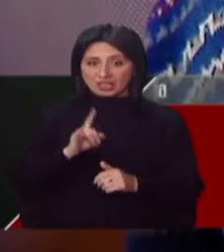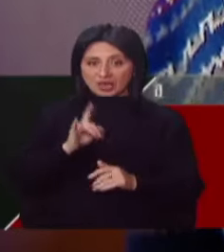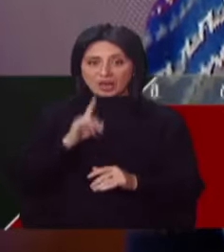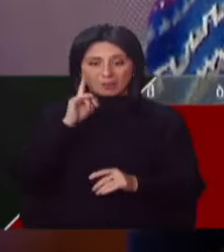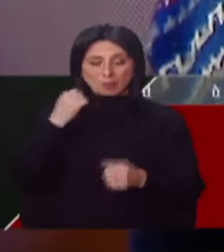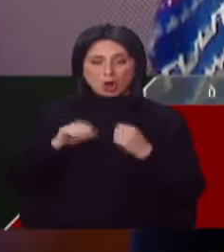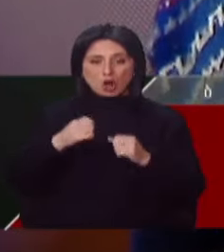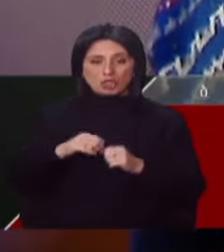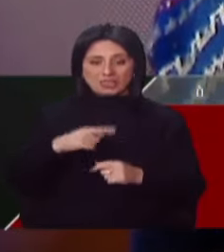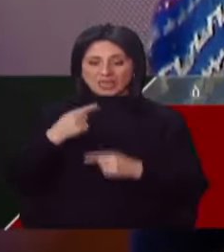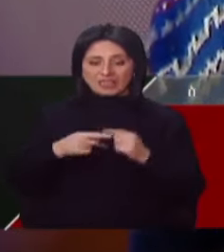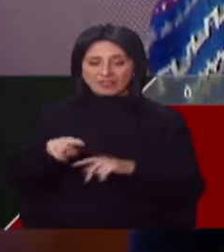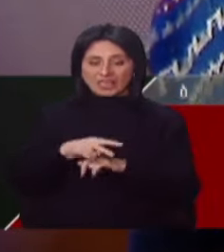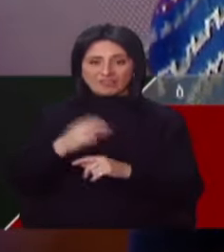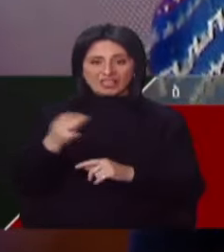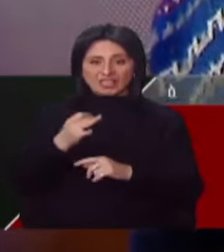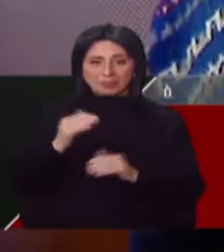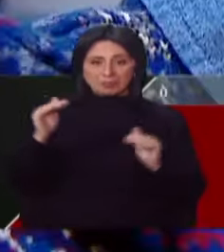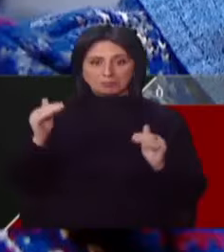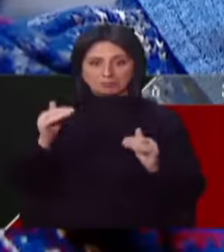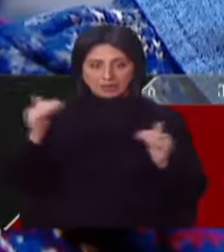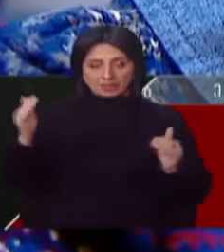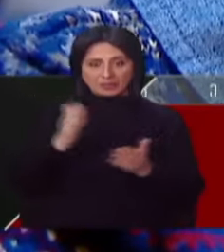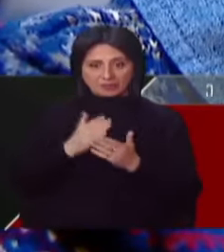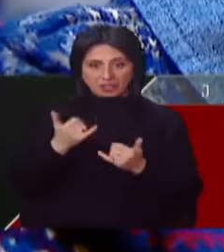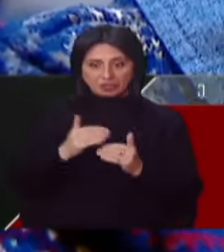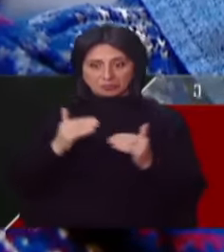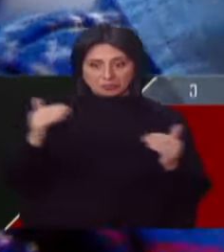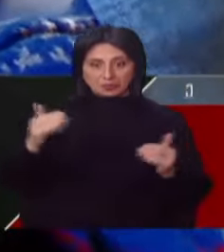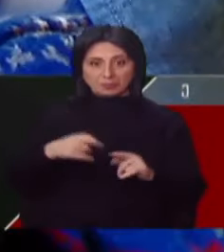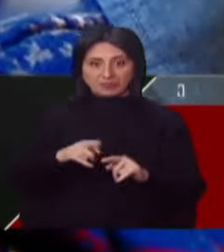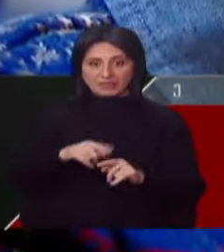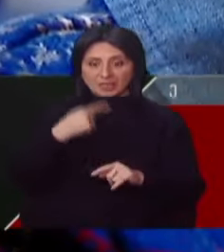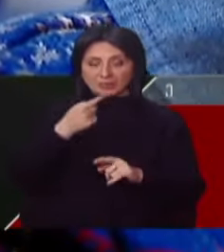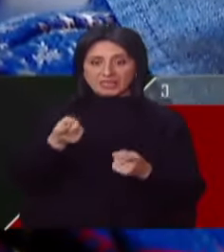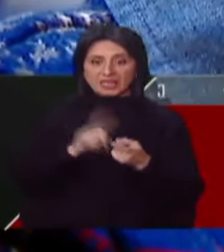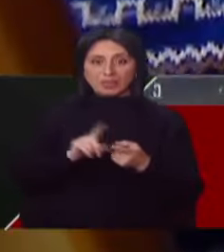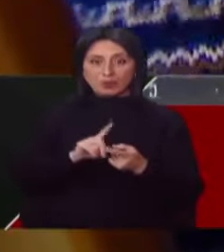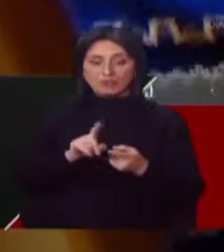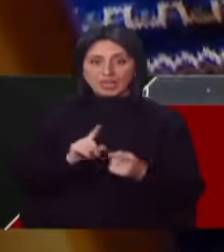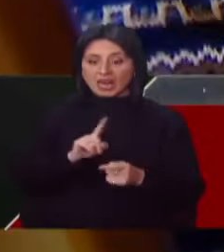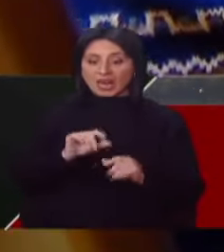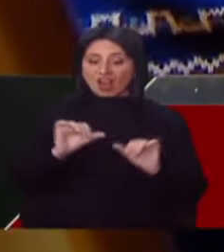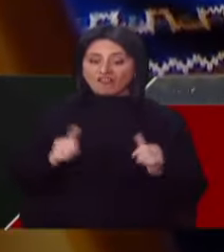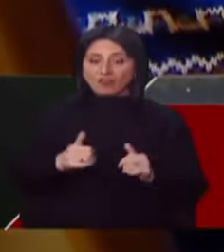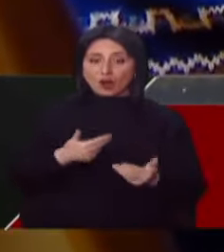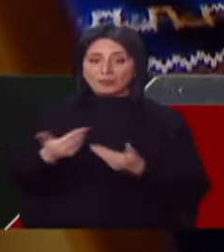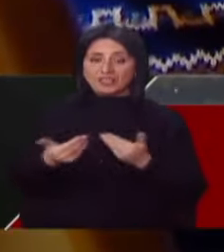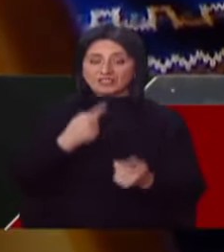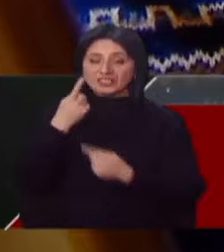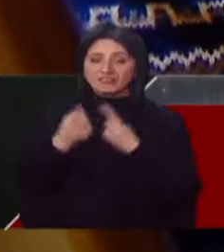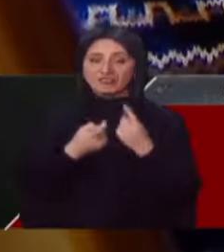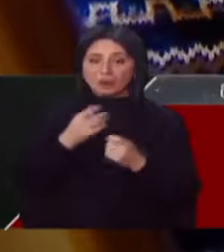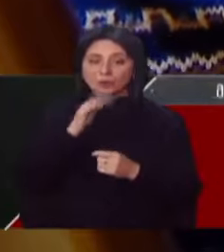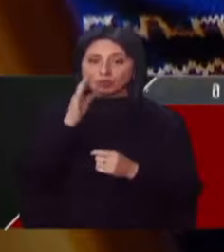მოზარდებში თანამედროვე ლიტერატურის მიმართ ინტერესი მკვეთრად გაზრდილია, რაც მეტწილად იმაზეა დამოკიდებული, თუ რა ფორმით აწვდის